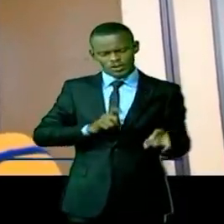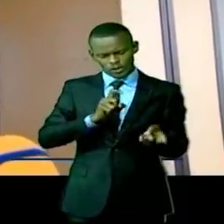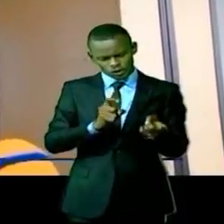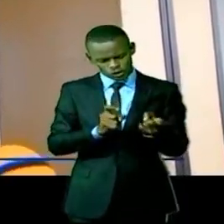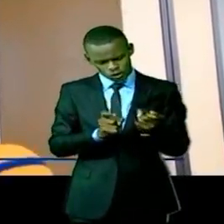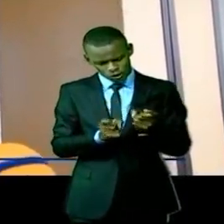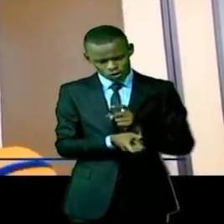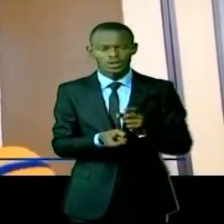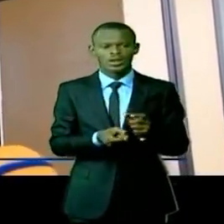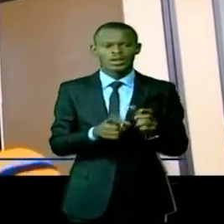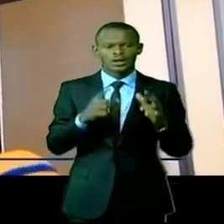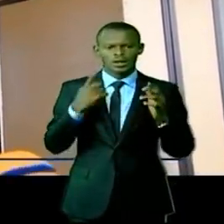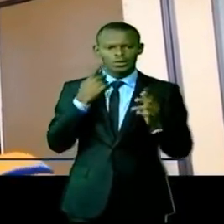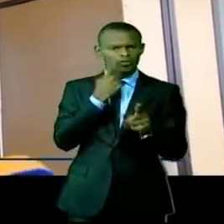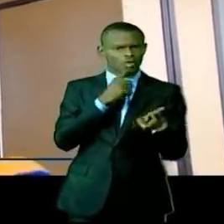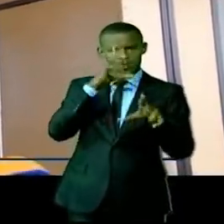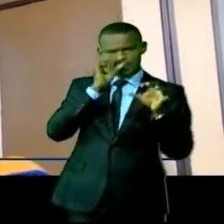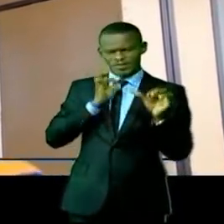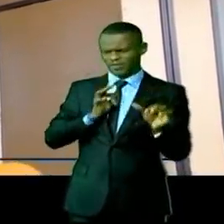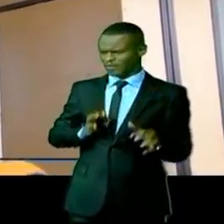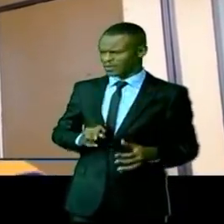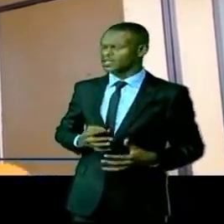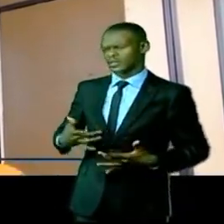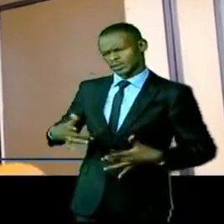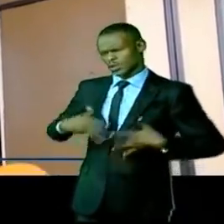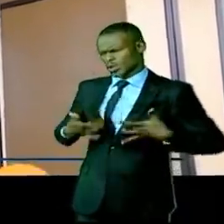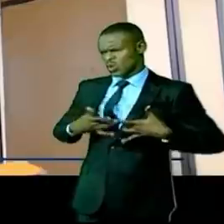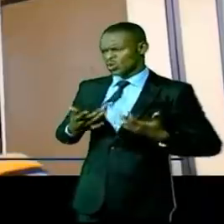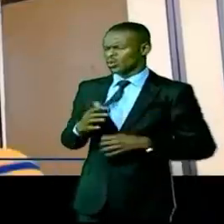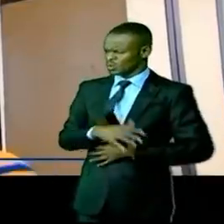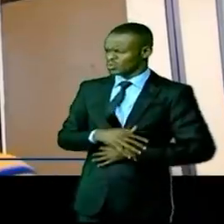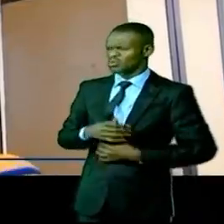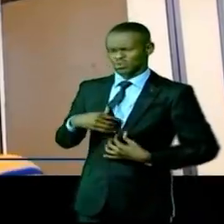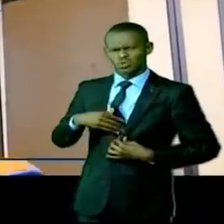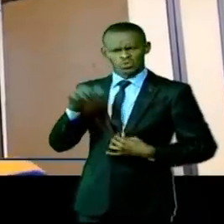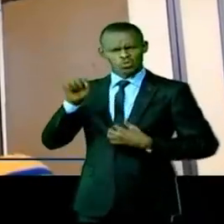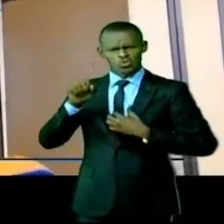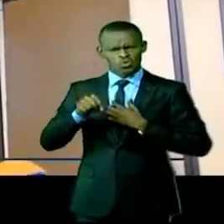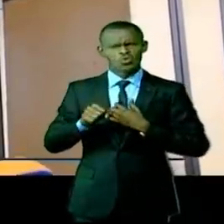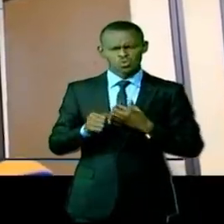là-bas à la Tchangou, et il y a l'hôpital Roi Baudouin, et